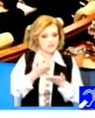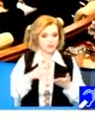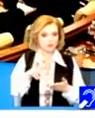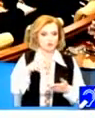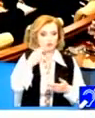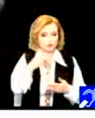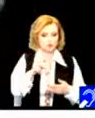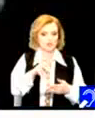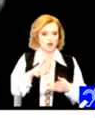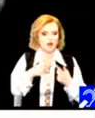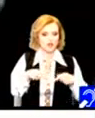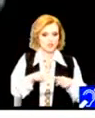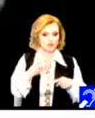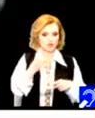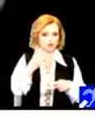datele problemei.